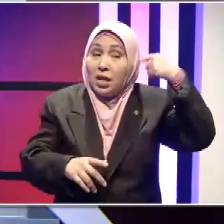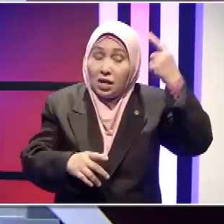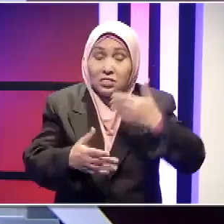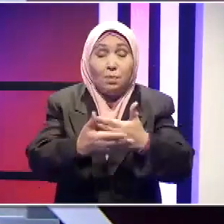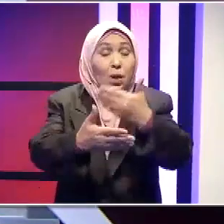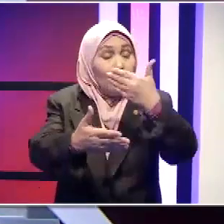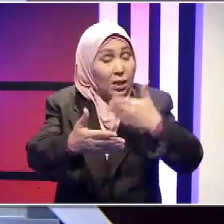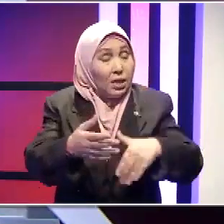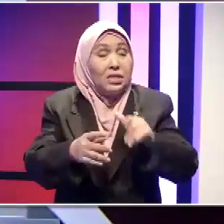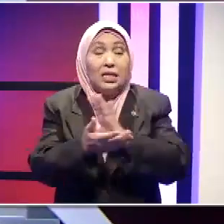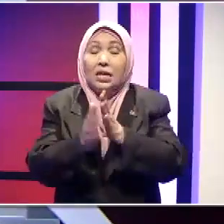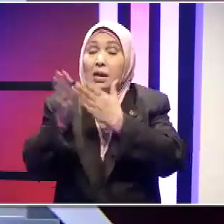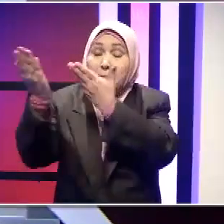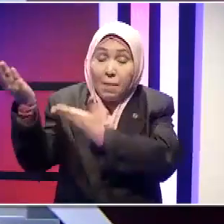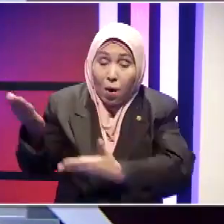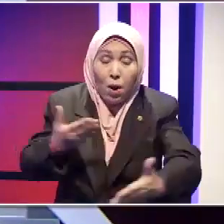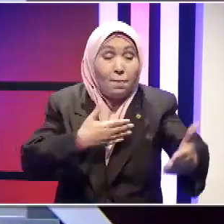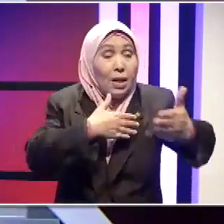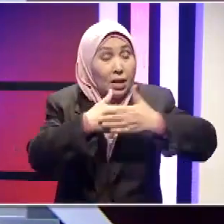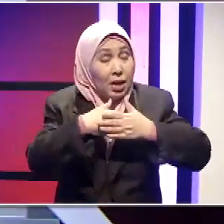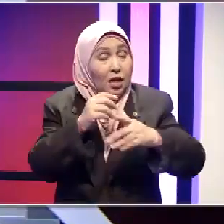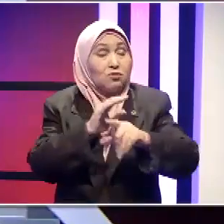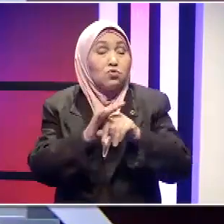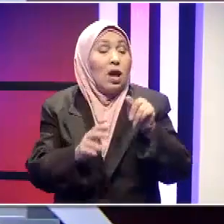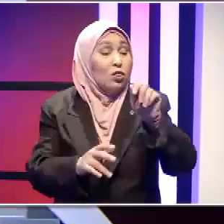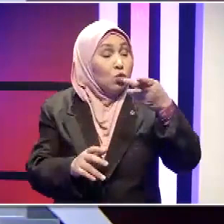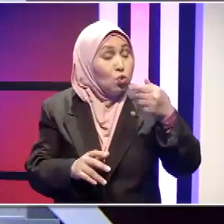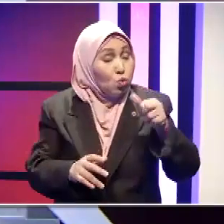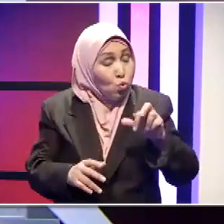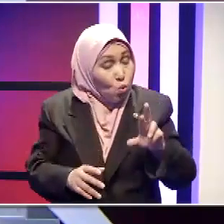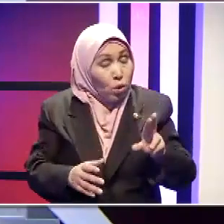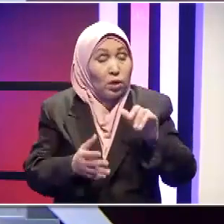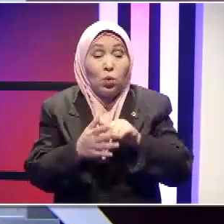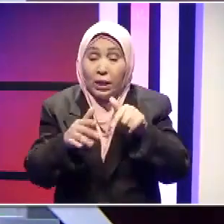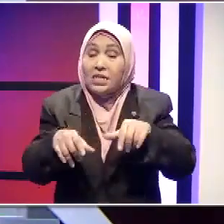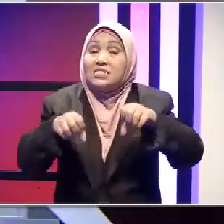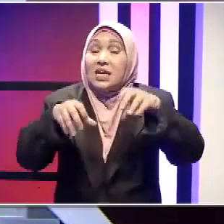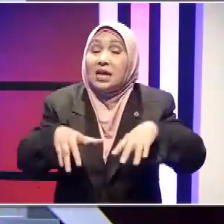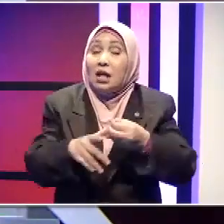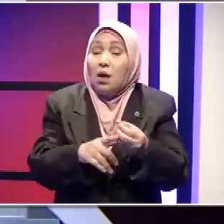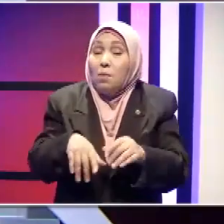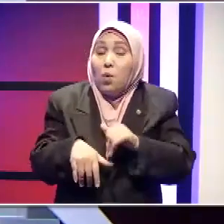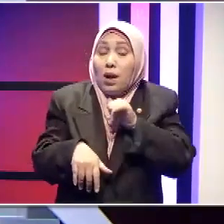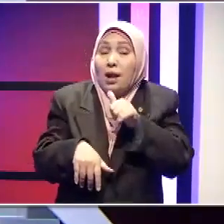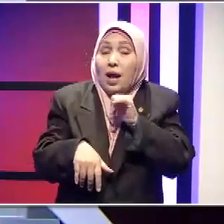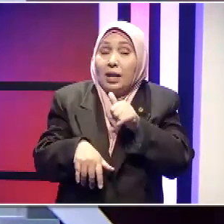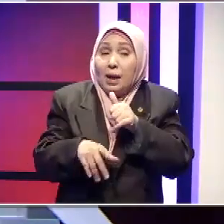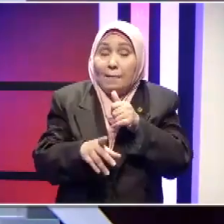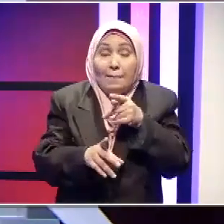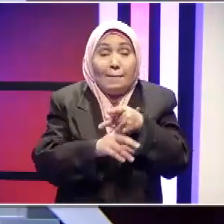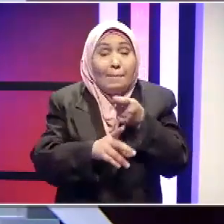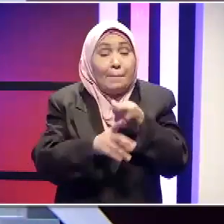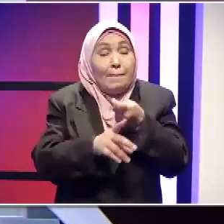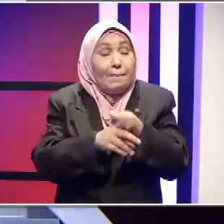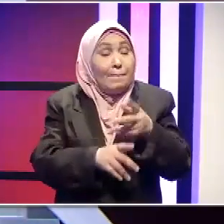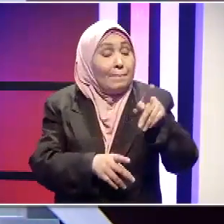sebelum ini make dibawakan balik dalam surah at-tur ini apa sih Run hal ini sih itu bukan Holil Fairly kepada